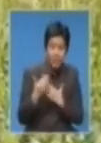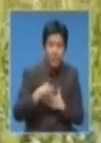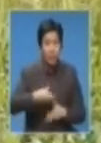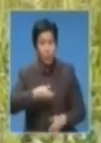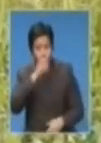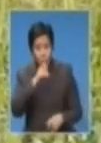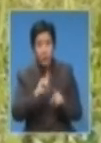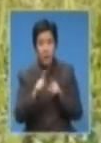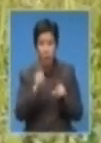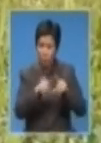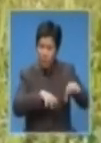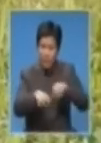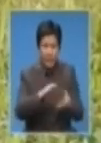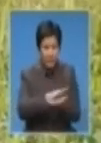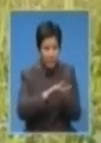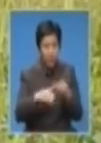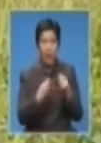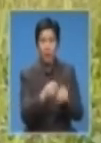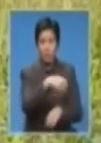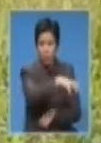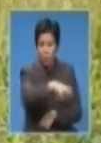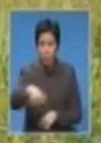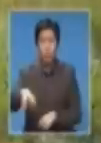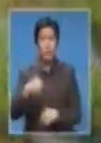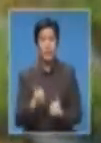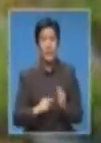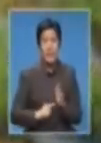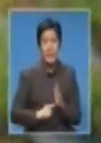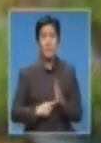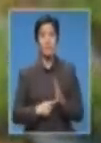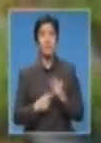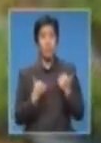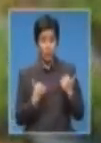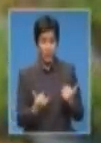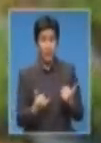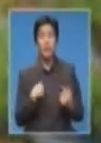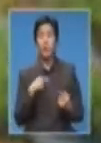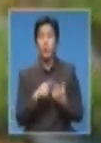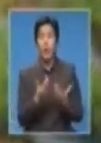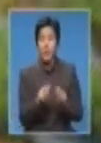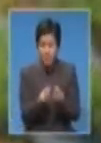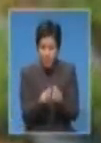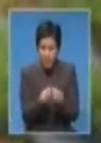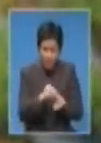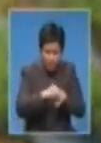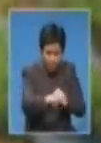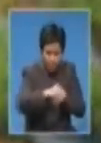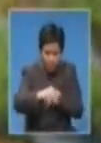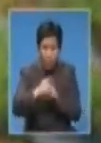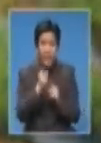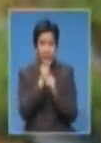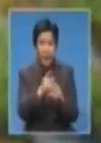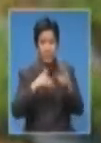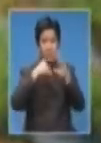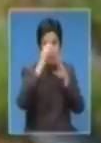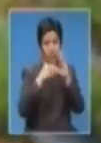ตรมันต้องจัดระเบียบใหม่ทั้งหมดนะครับวันนี้เราก็เริ่มต้นได้เท่านั้นเองนะครับในส่วนของการส่งเสริมการปลูกพืชที่เหมาะสมตามสภาพภูมิศาสตร์และปริ